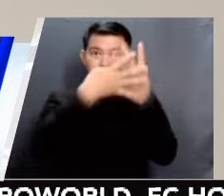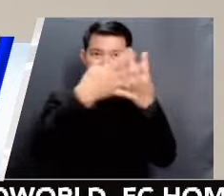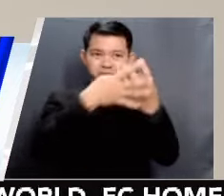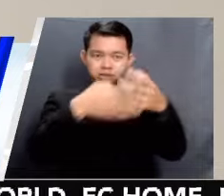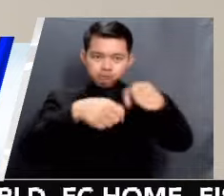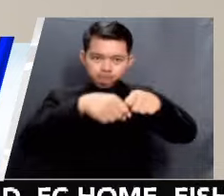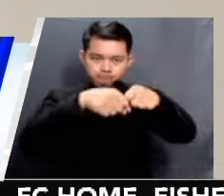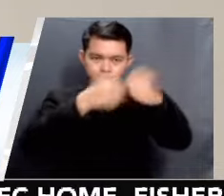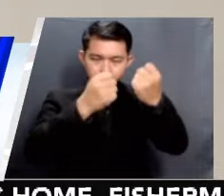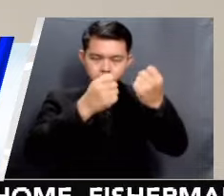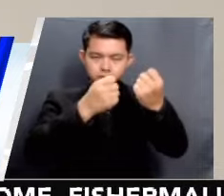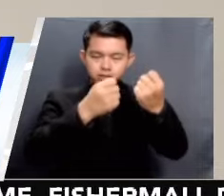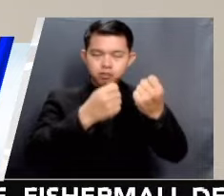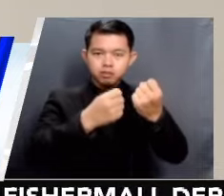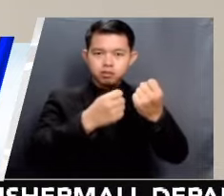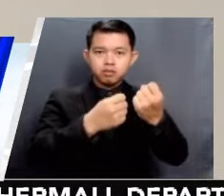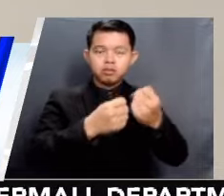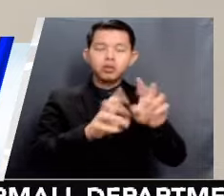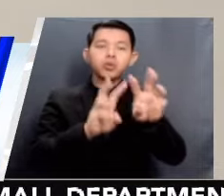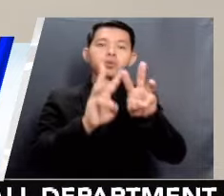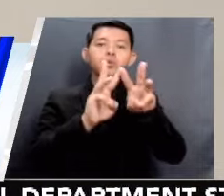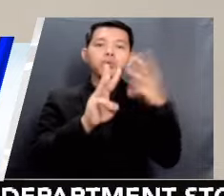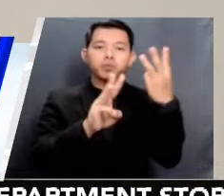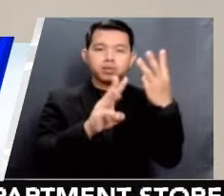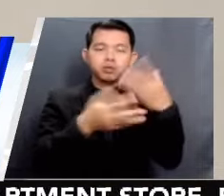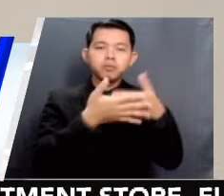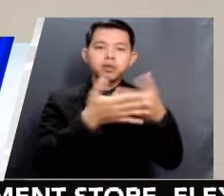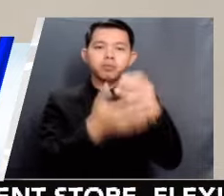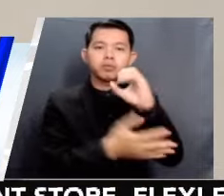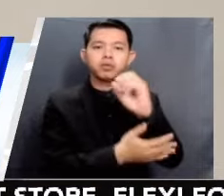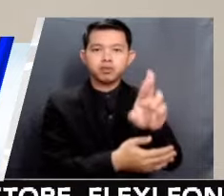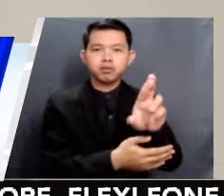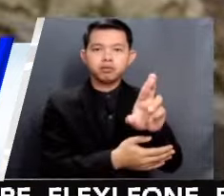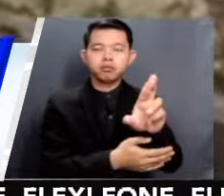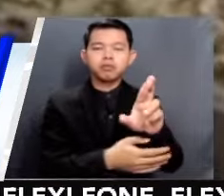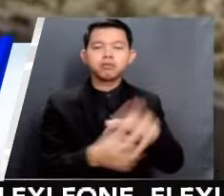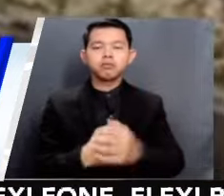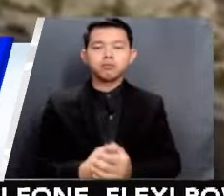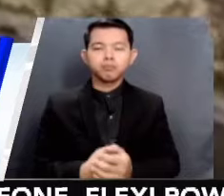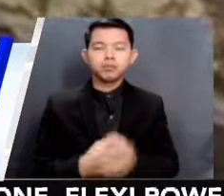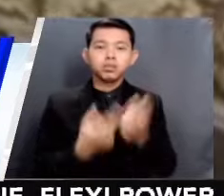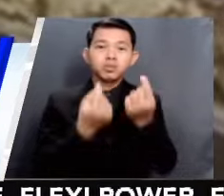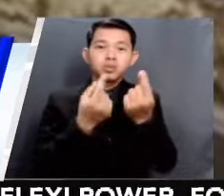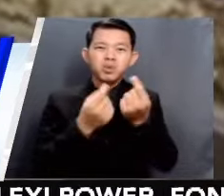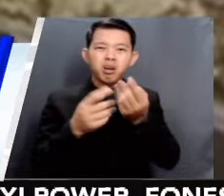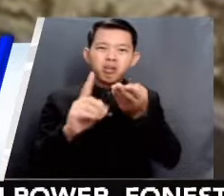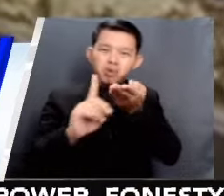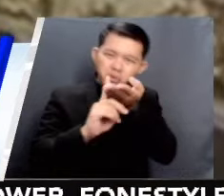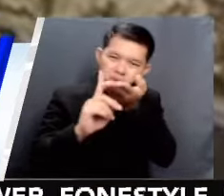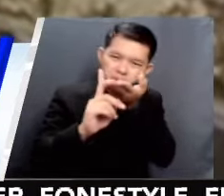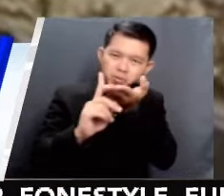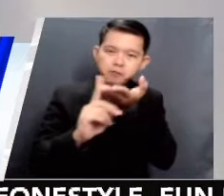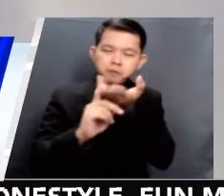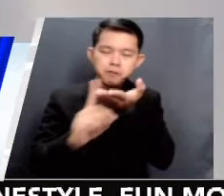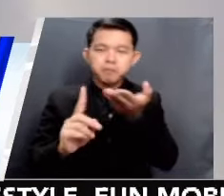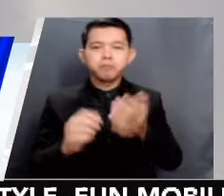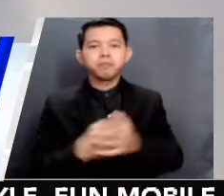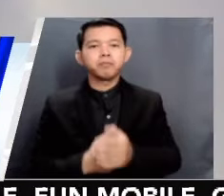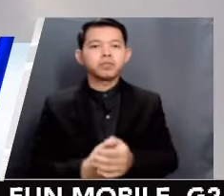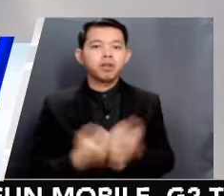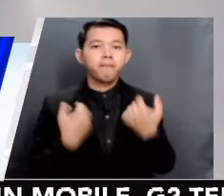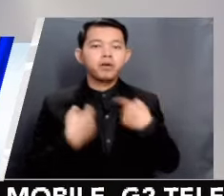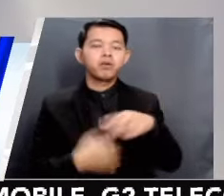bakal na harang ng bintana sa may comfort room. Yun po ay kanilang nilagari po. Limang bakal ang nilagari ng mga PDL.